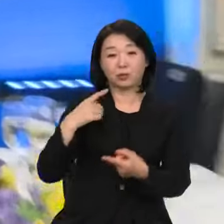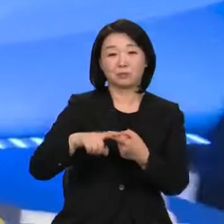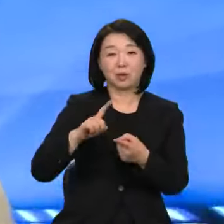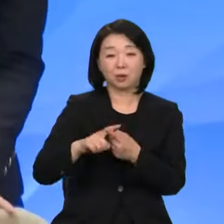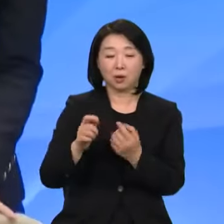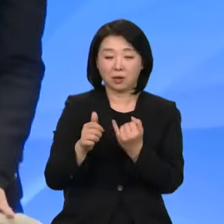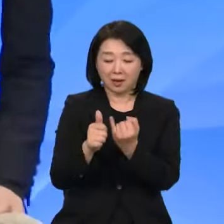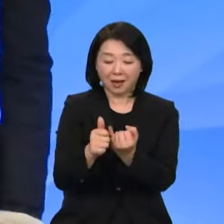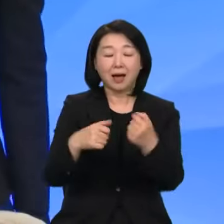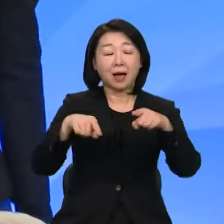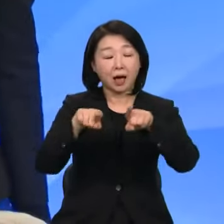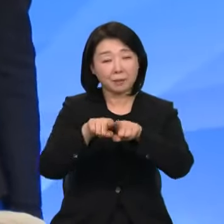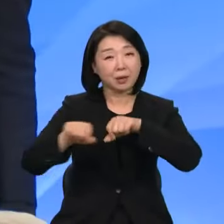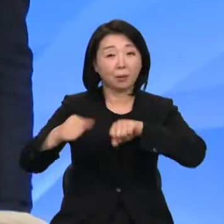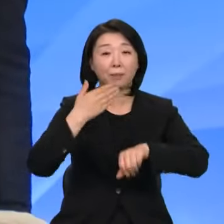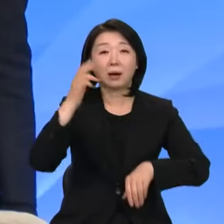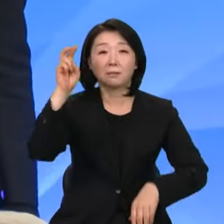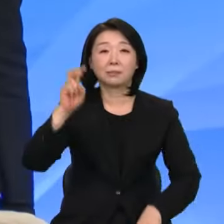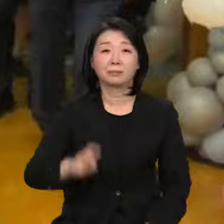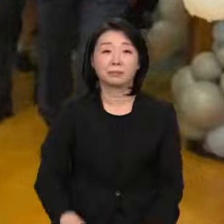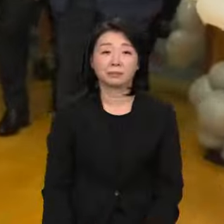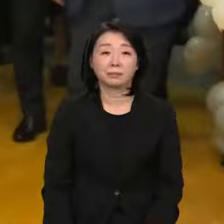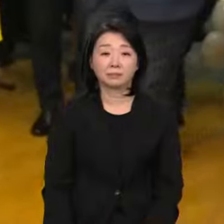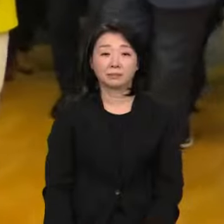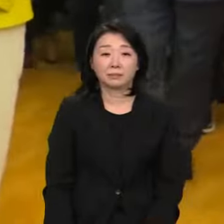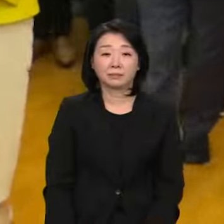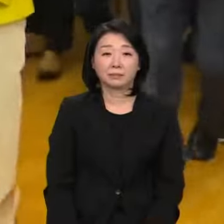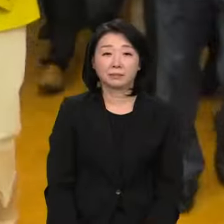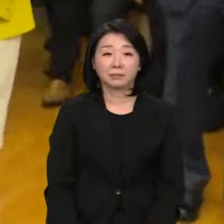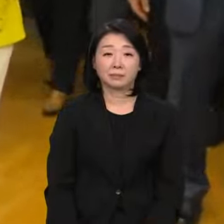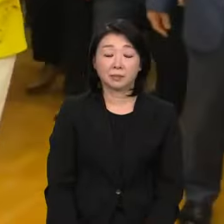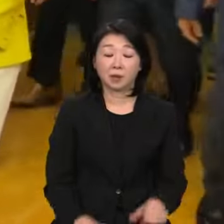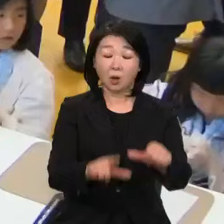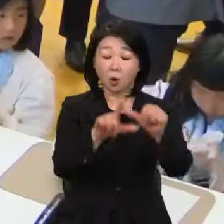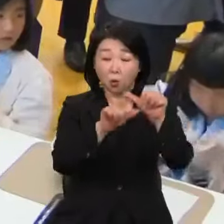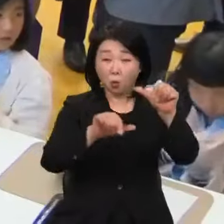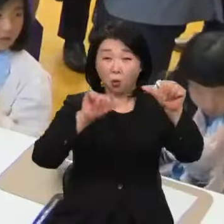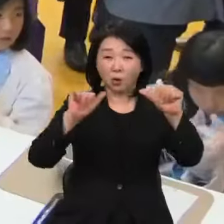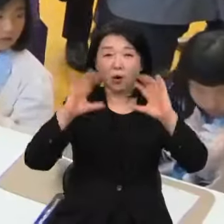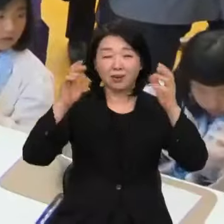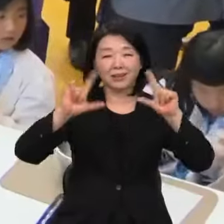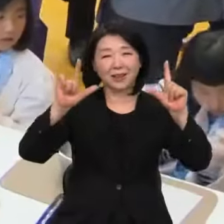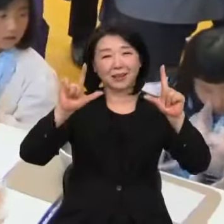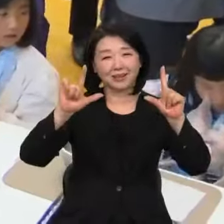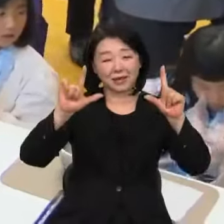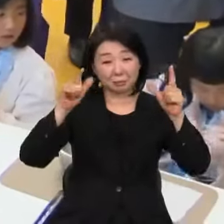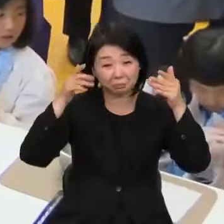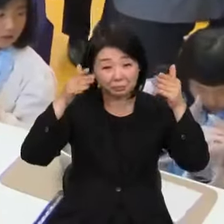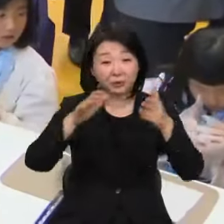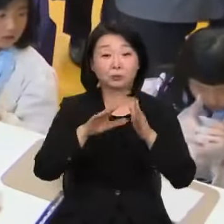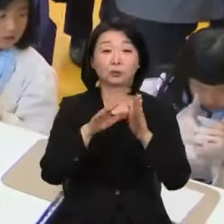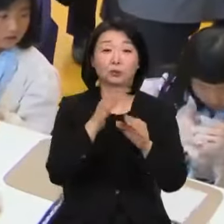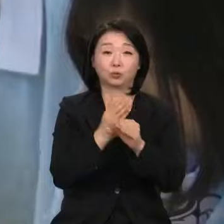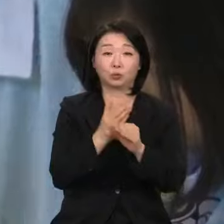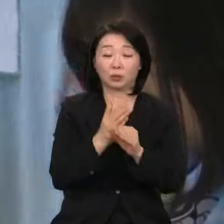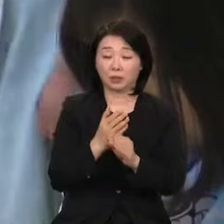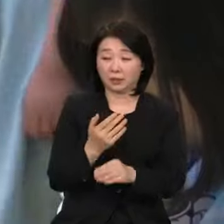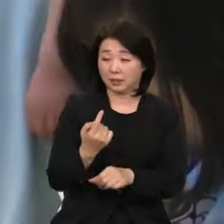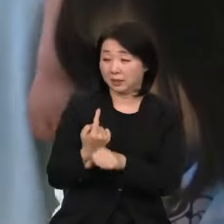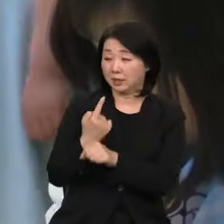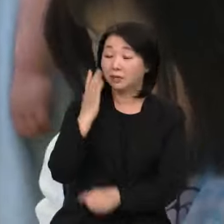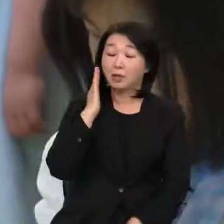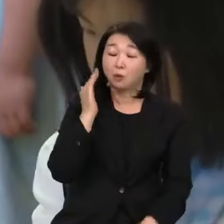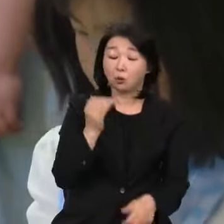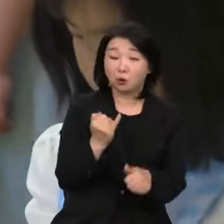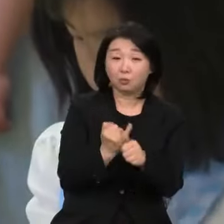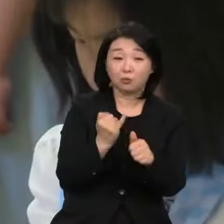여사가 함께 나올 수 있습니다. 다음 달 5일 어린이날 행사도 주목됩니다. 지난해 대통령 부부가